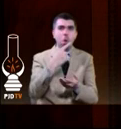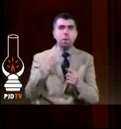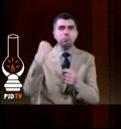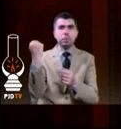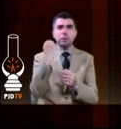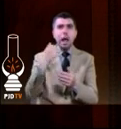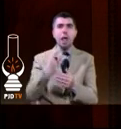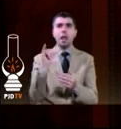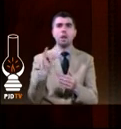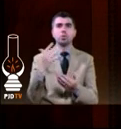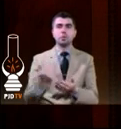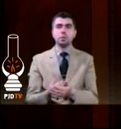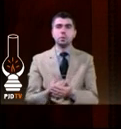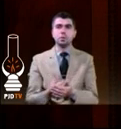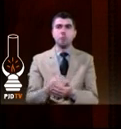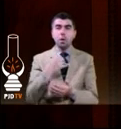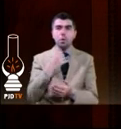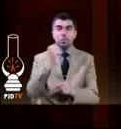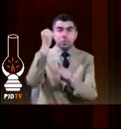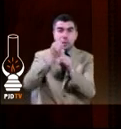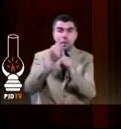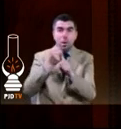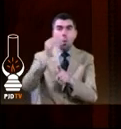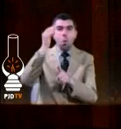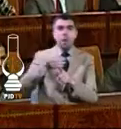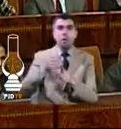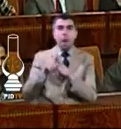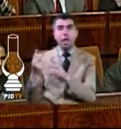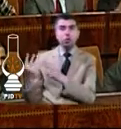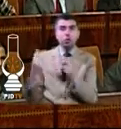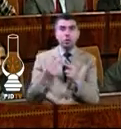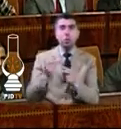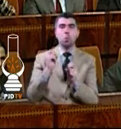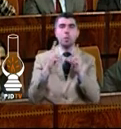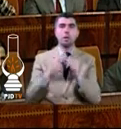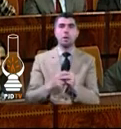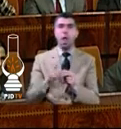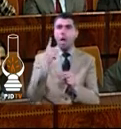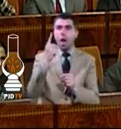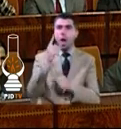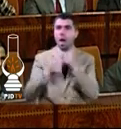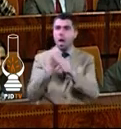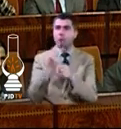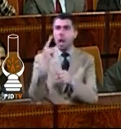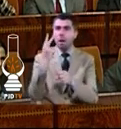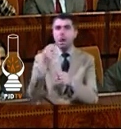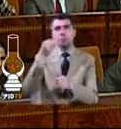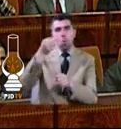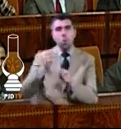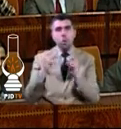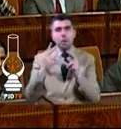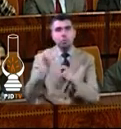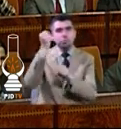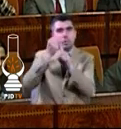تعطلتي؟ كان عليك هذا الإصلاح تصوبه النهار اللي جيتي، عام عامين ماكسيموم وتكون